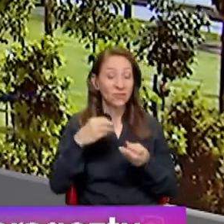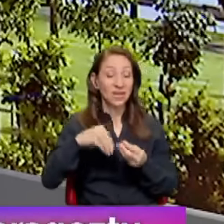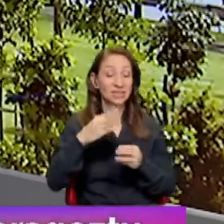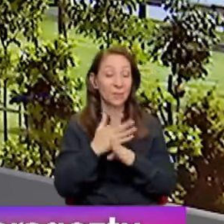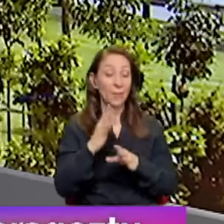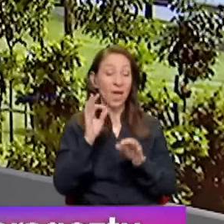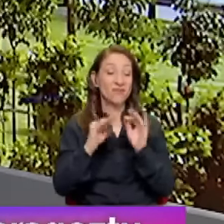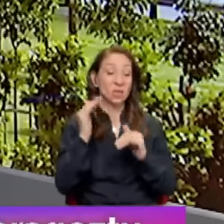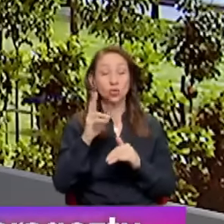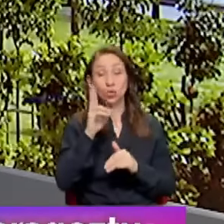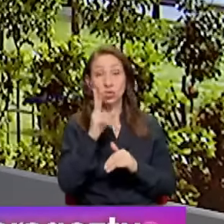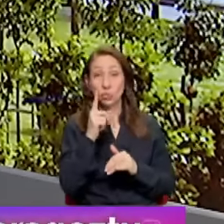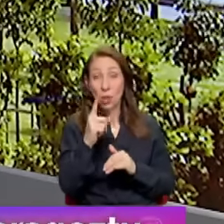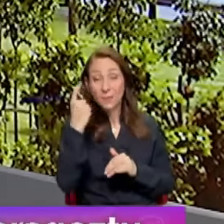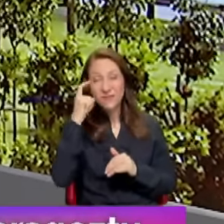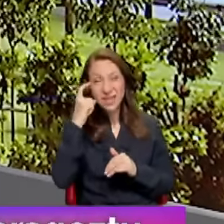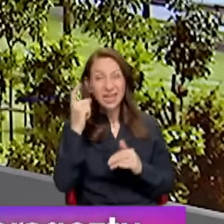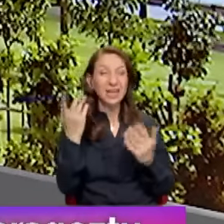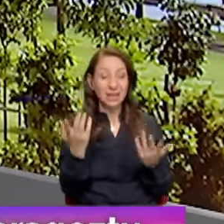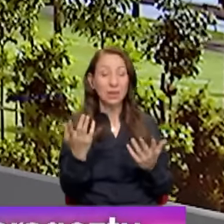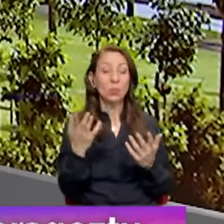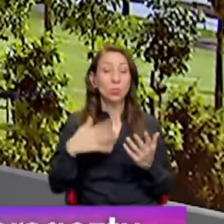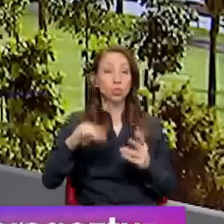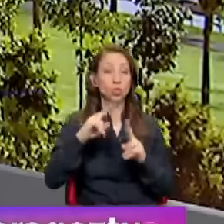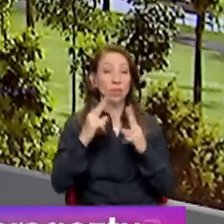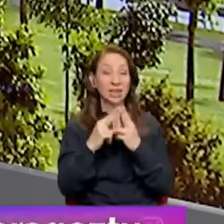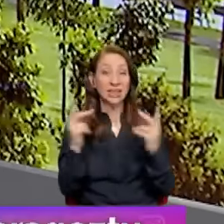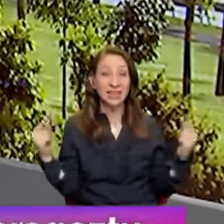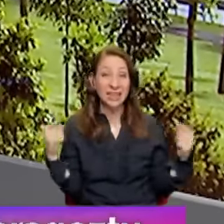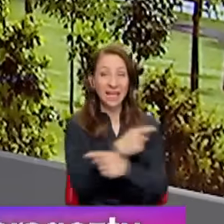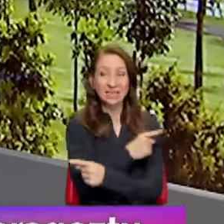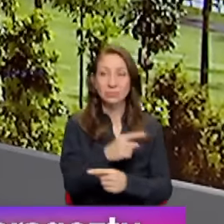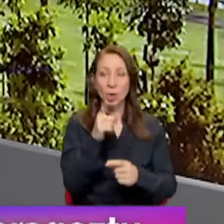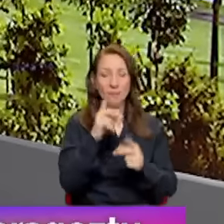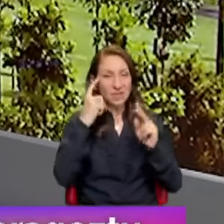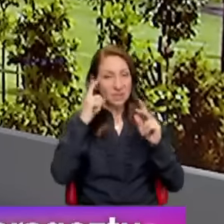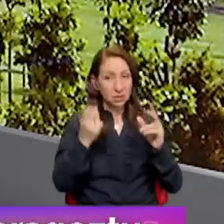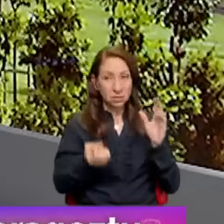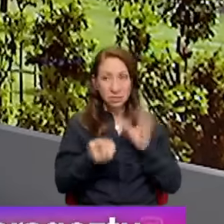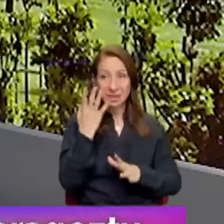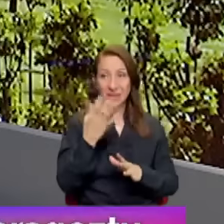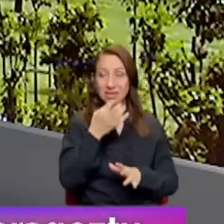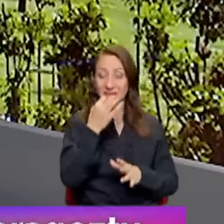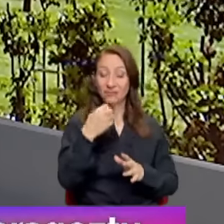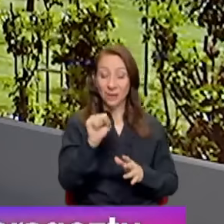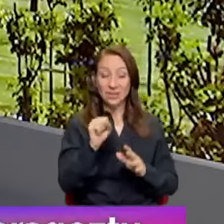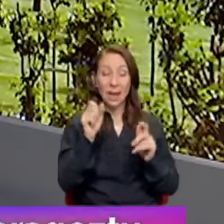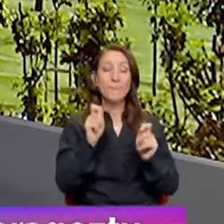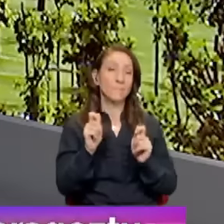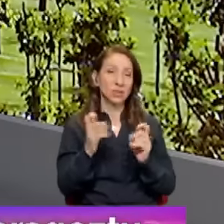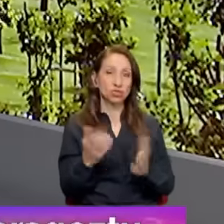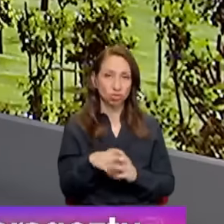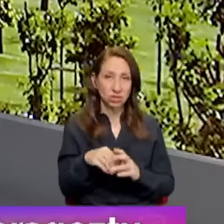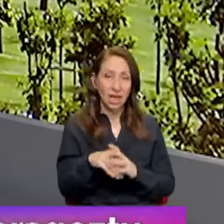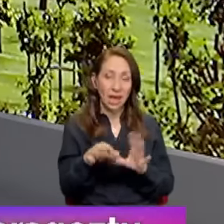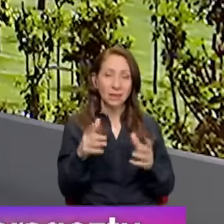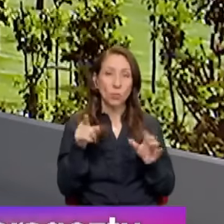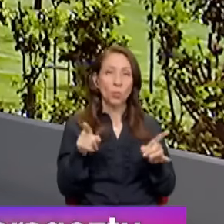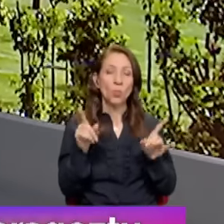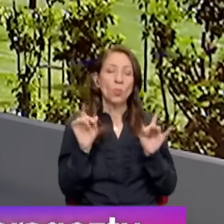enflasyon sonuçtur böyle bir tezin bütün dünyanın aksine böyle bir tezin izinden gitmesek herhalde